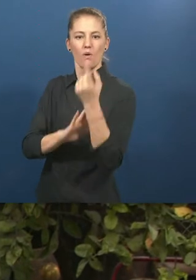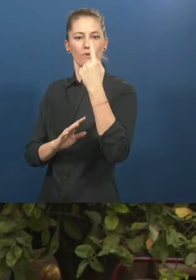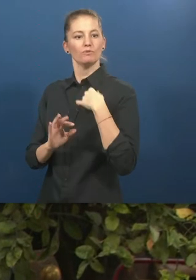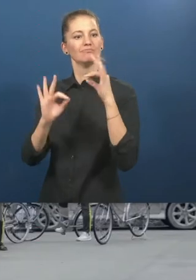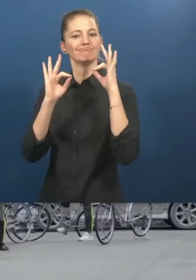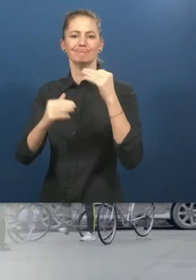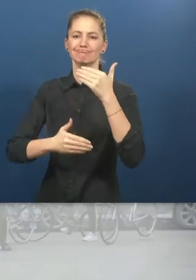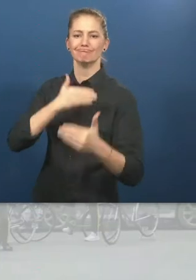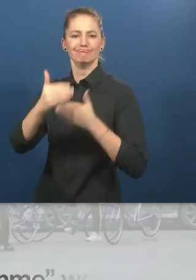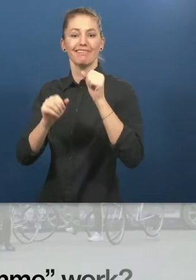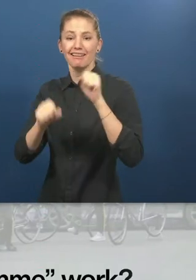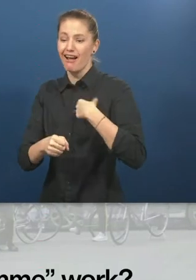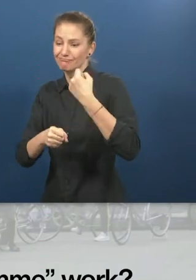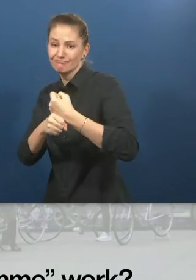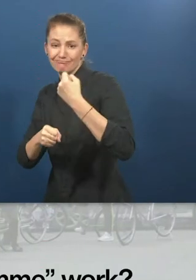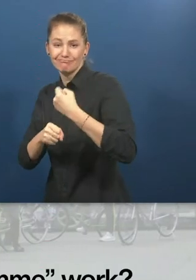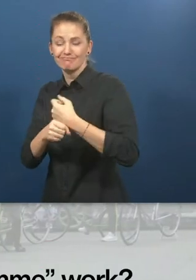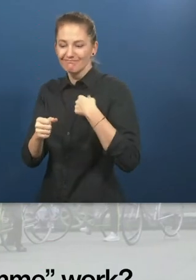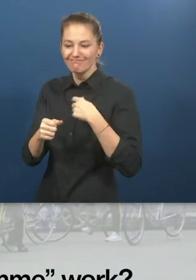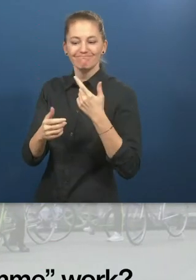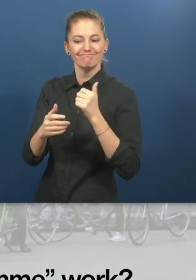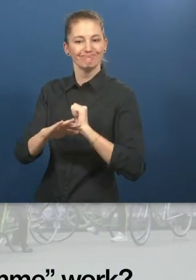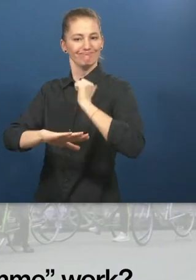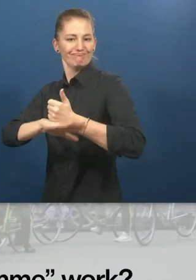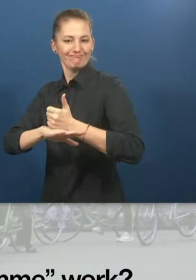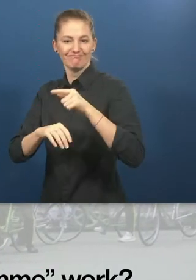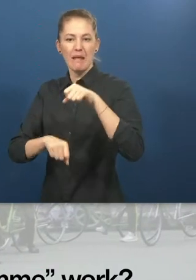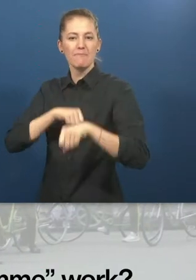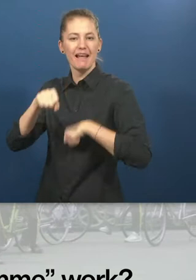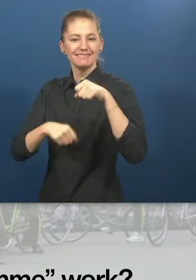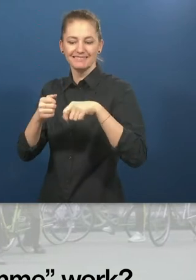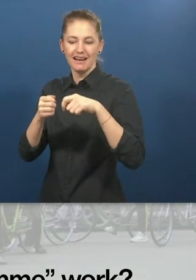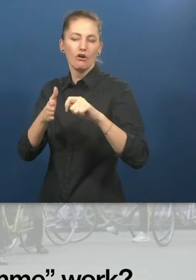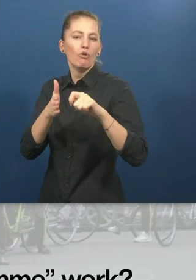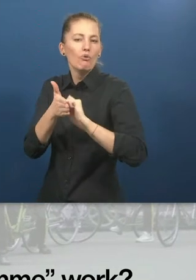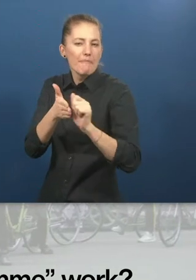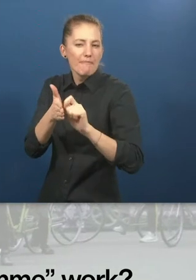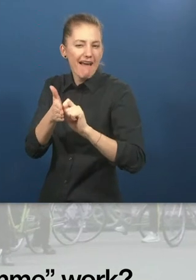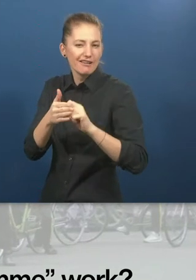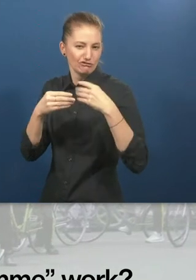وکړي. How does bicycle training program work?